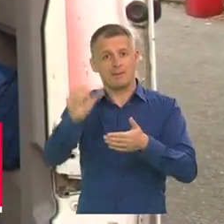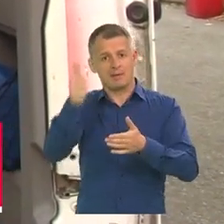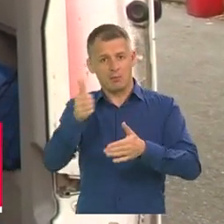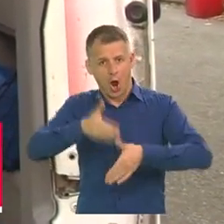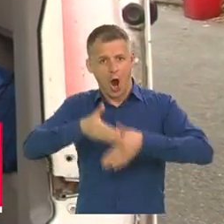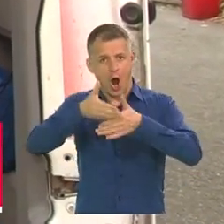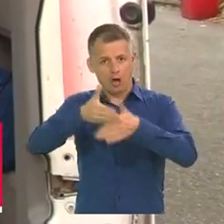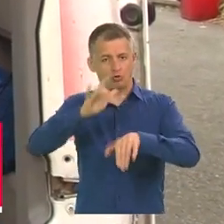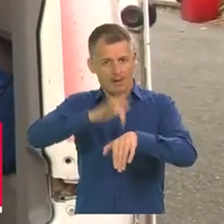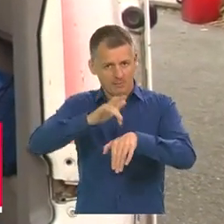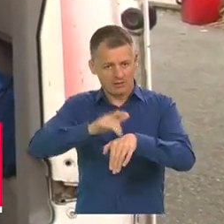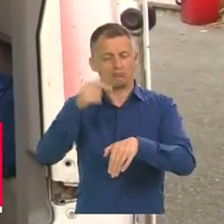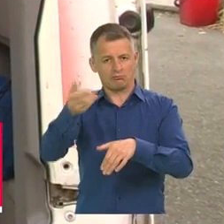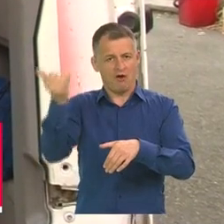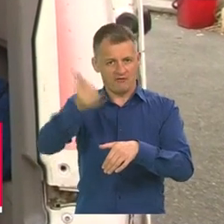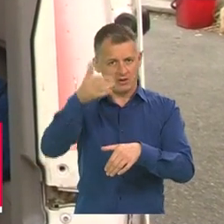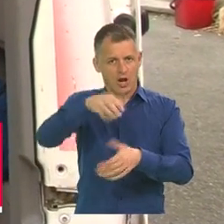ajutor la locul